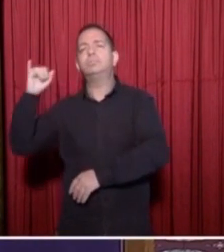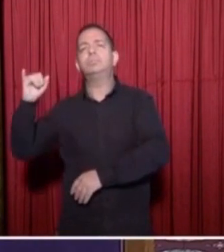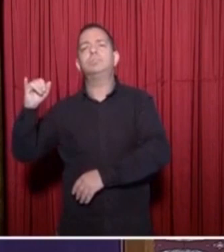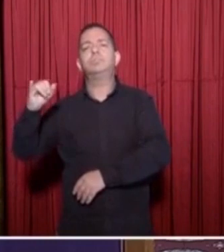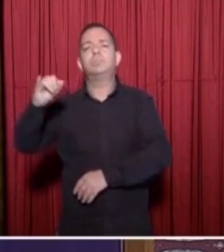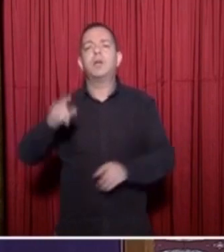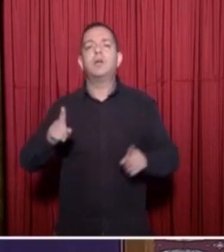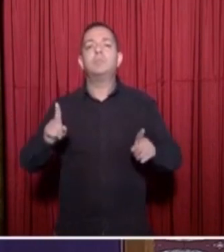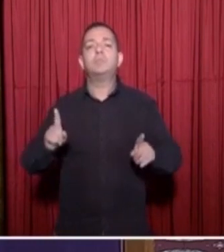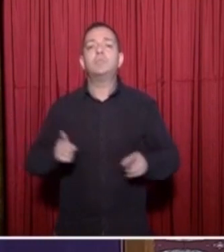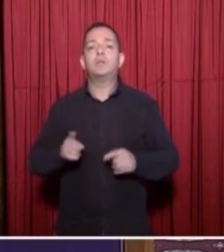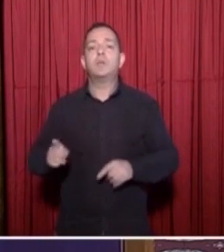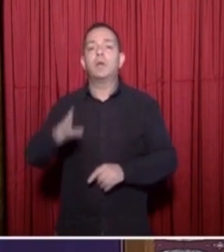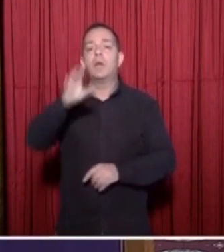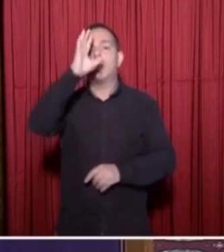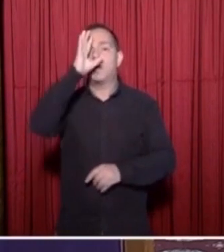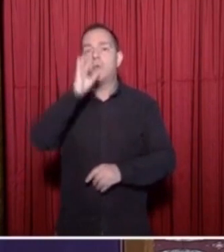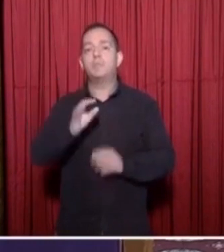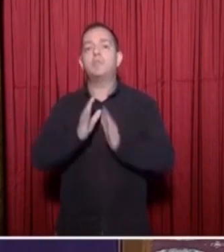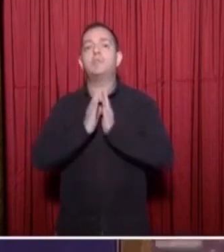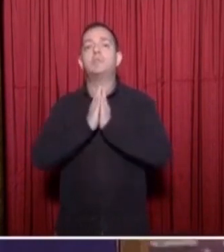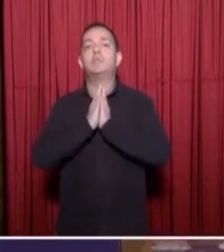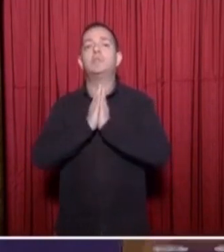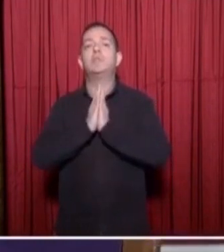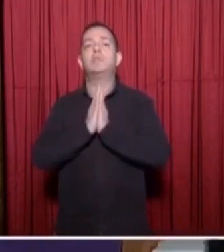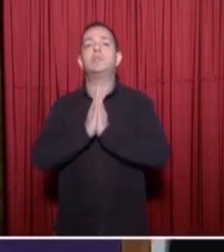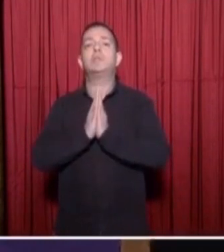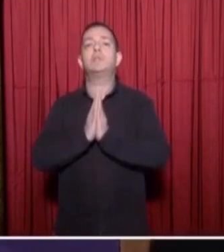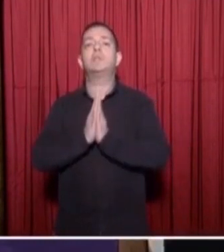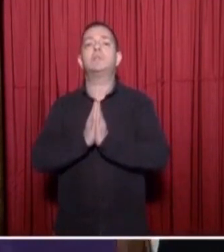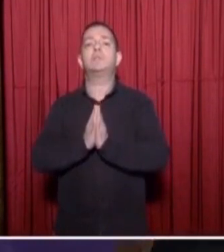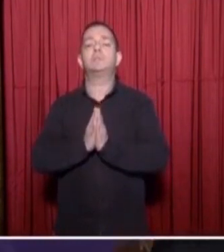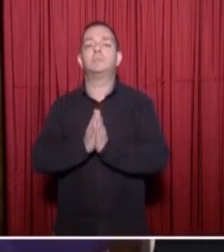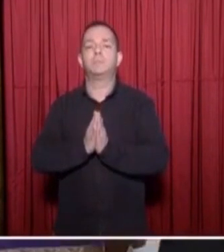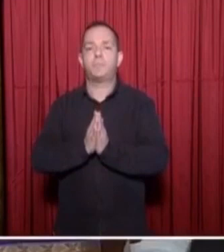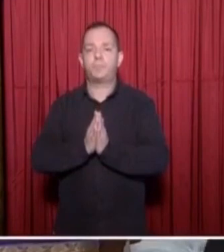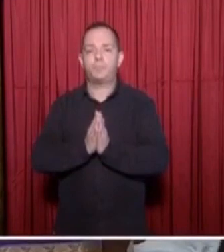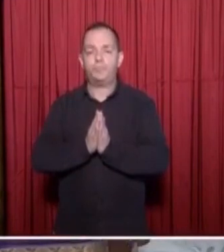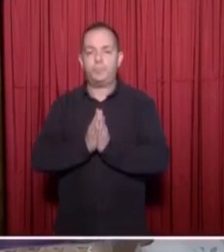αιώνων. Αμήν.